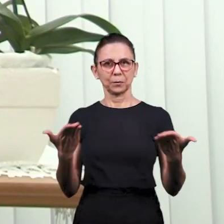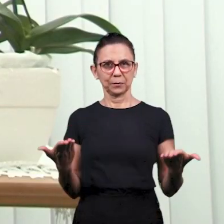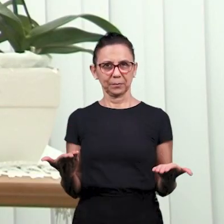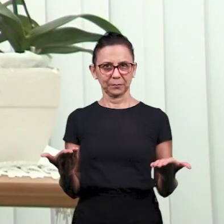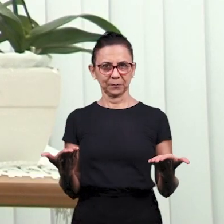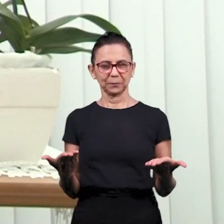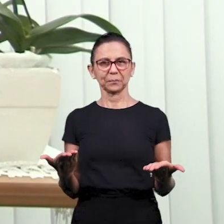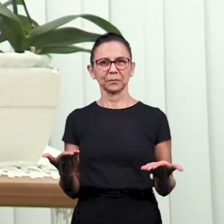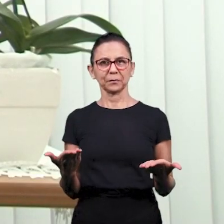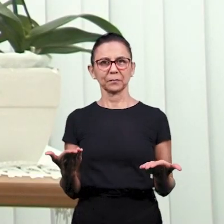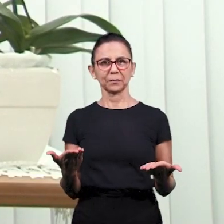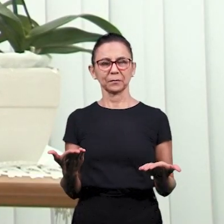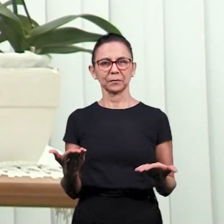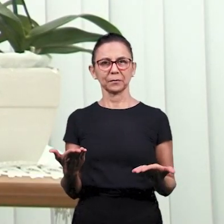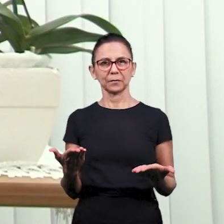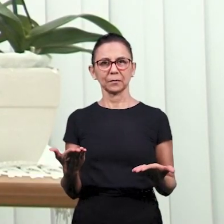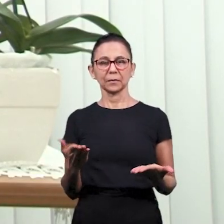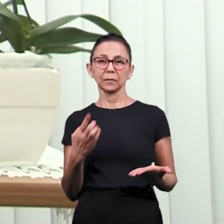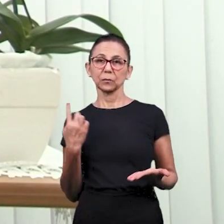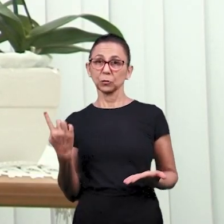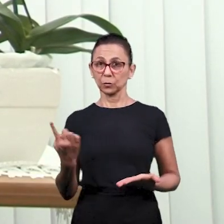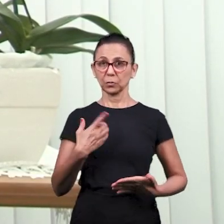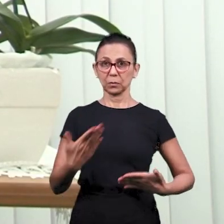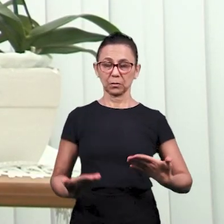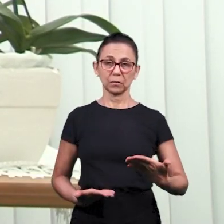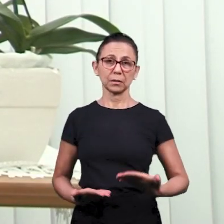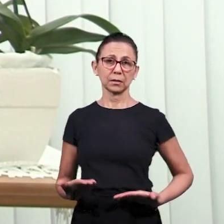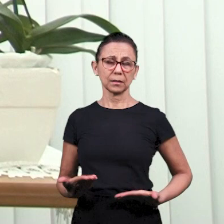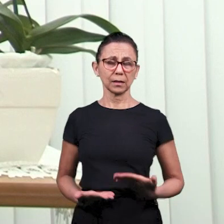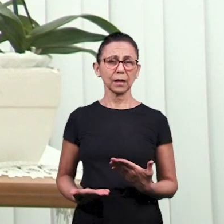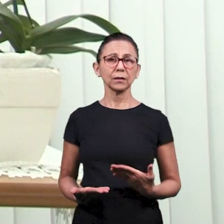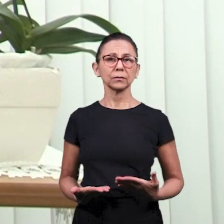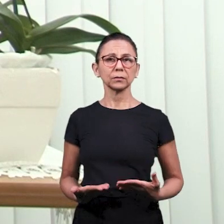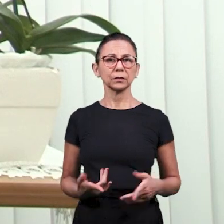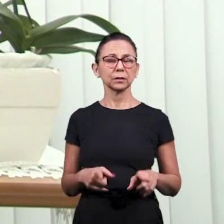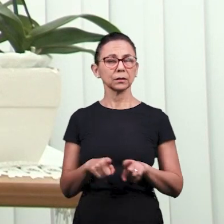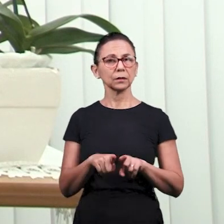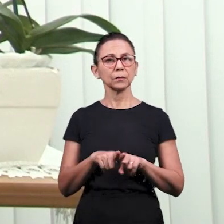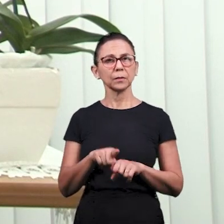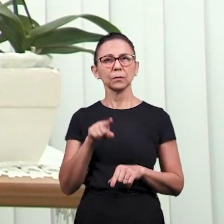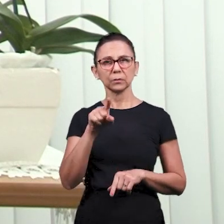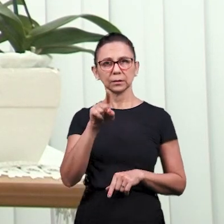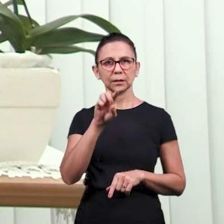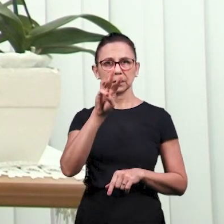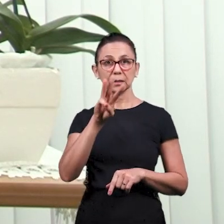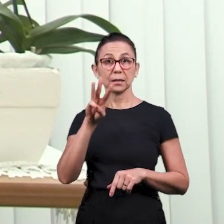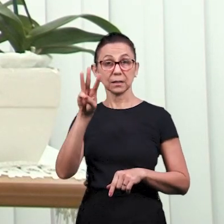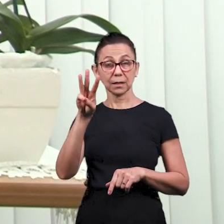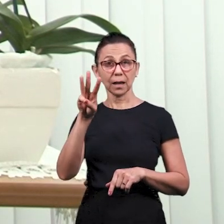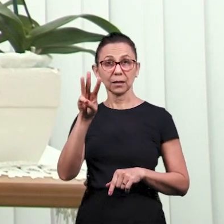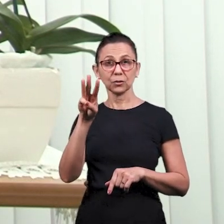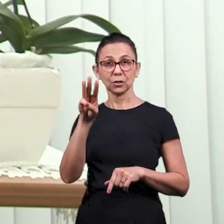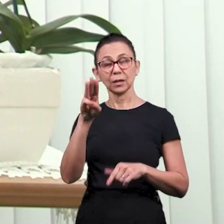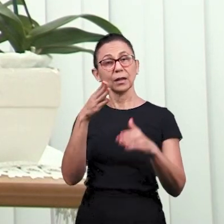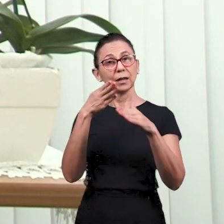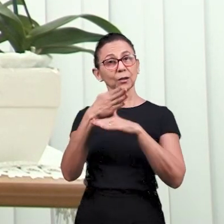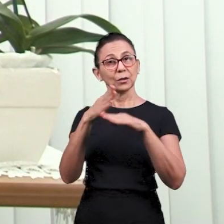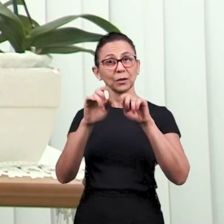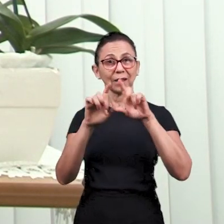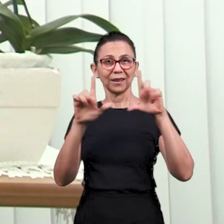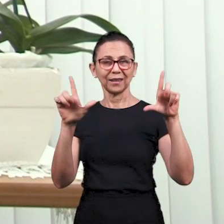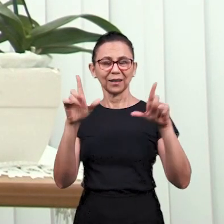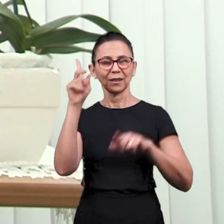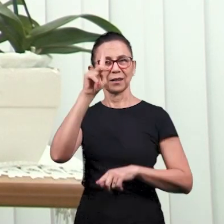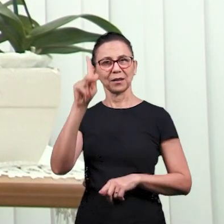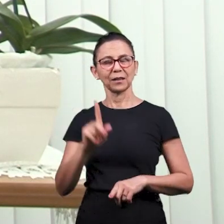поприветствуем всех наших братьев, сестер, а также вас, те, кто получили этот линк и